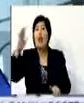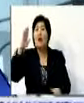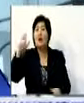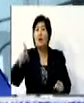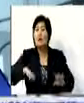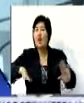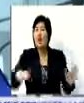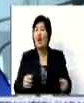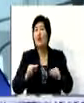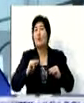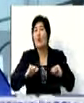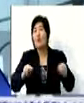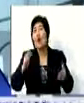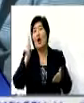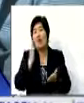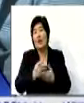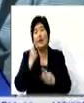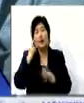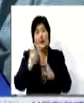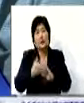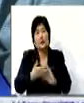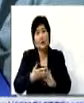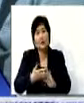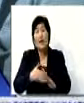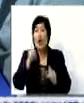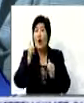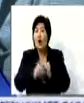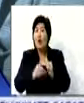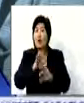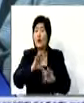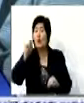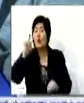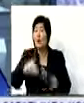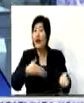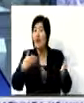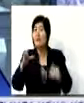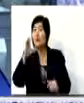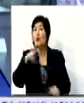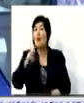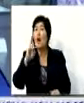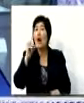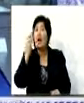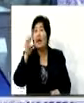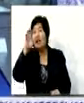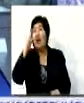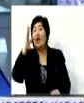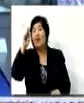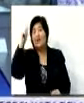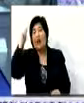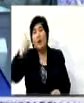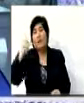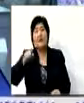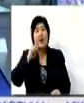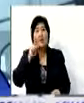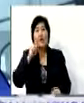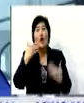жалықпайтын мұғалім бар екенін түсінгеніміз керек. Үздік оқушыларды қабылдаған аудан әкімі Сұлтан Мақашев ел болашағы білімді жастардың қолында